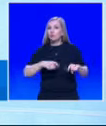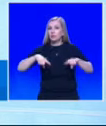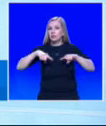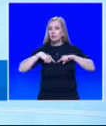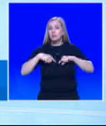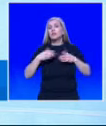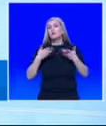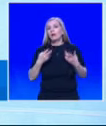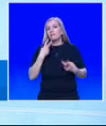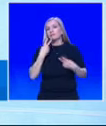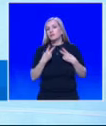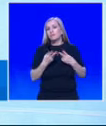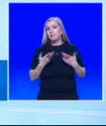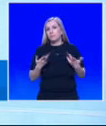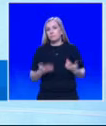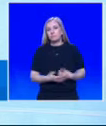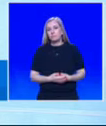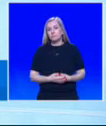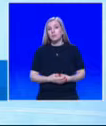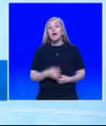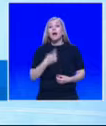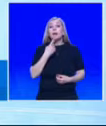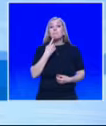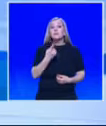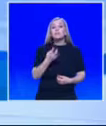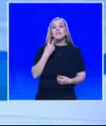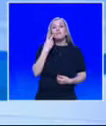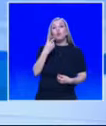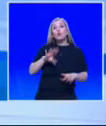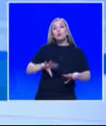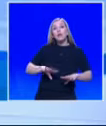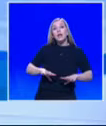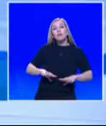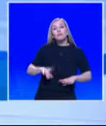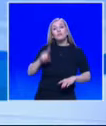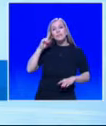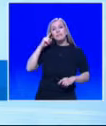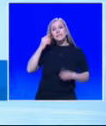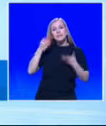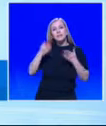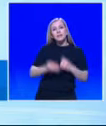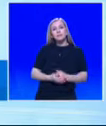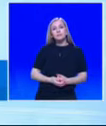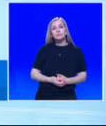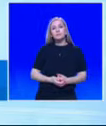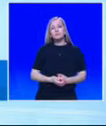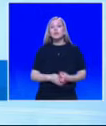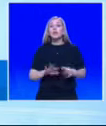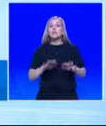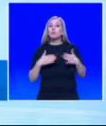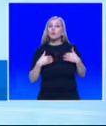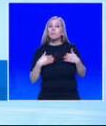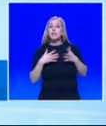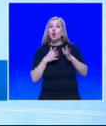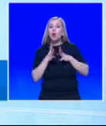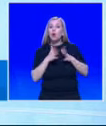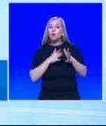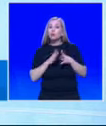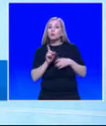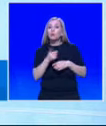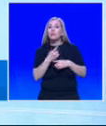тогава ще видим какъв е резултата. А за двойното гражданство, какво мислите вие? Според мен, хората, които управляват